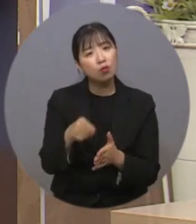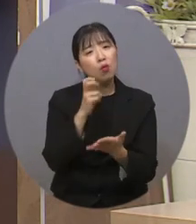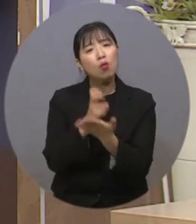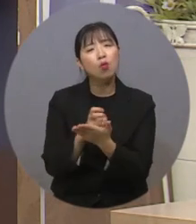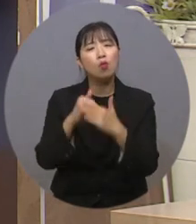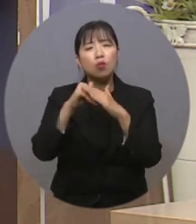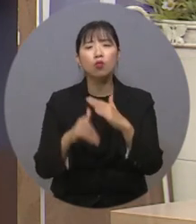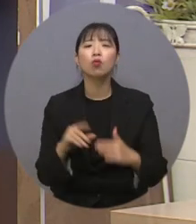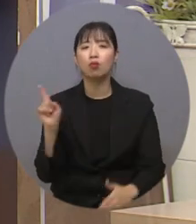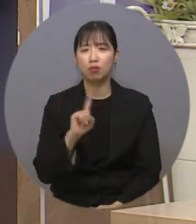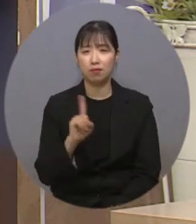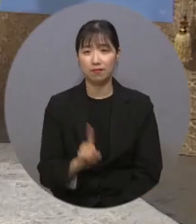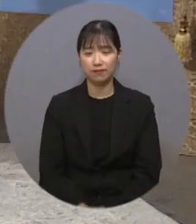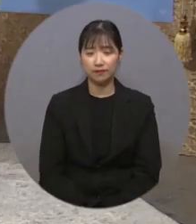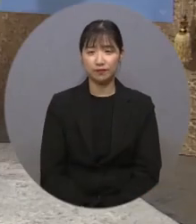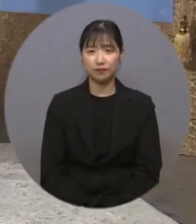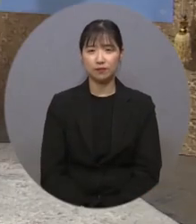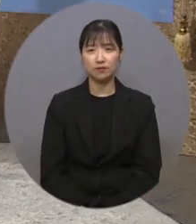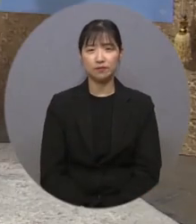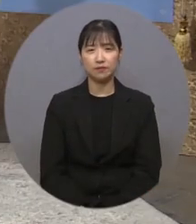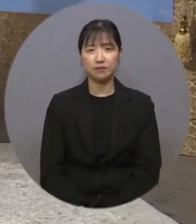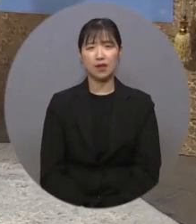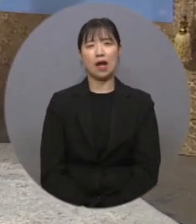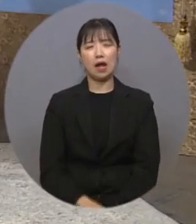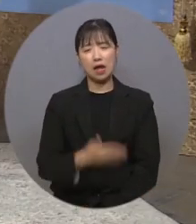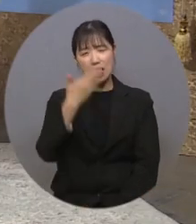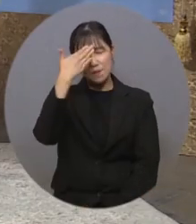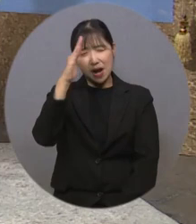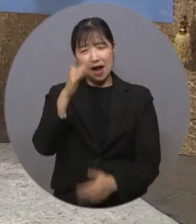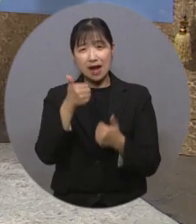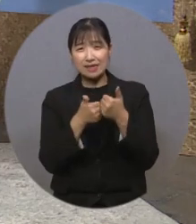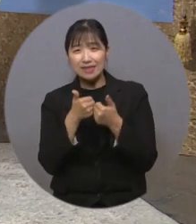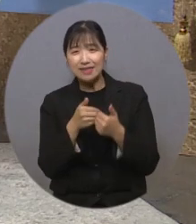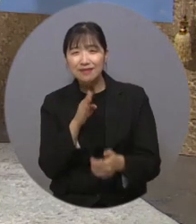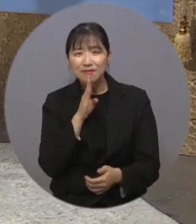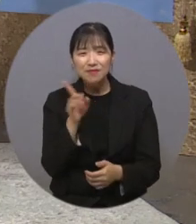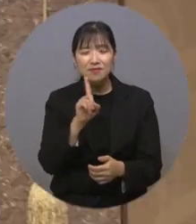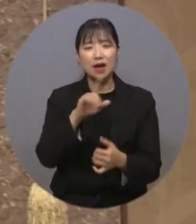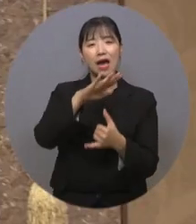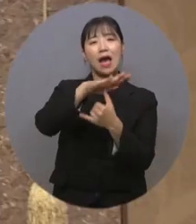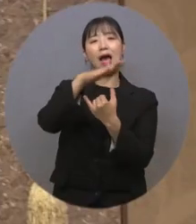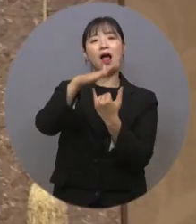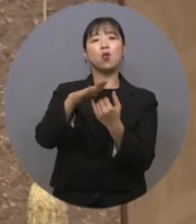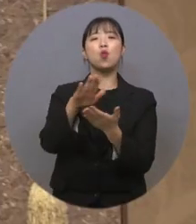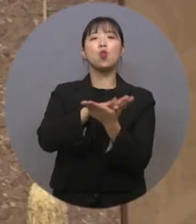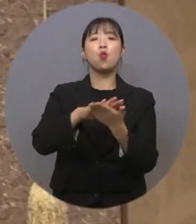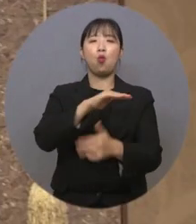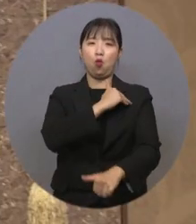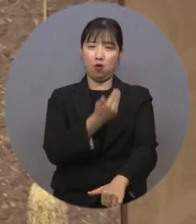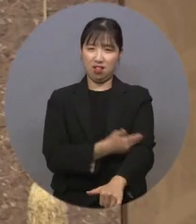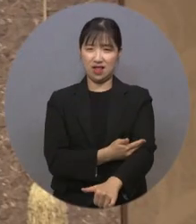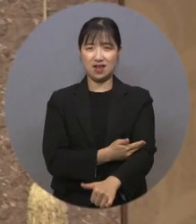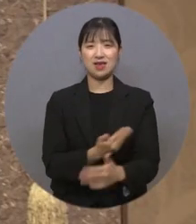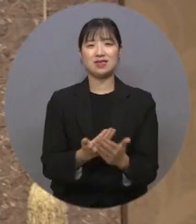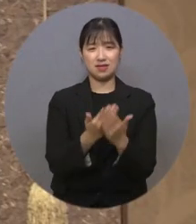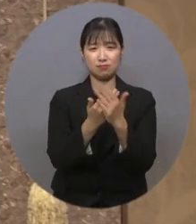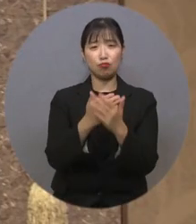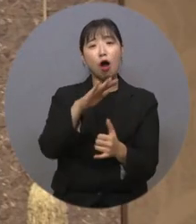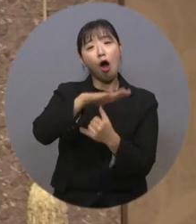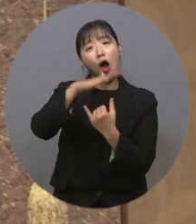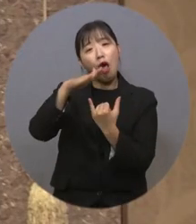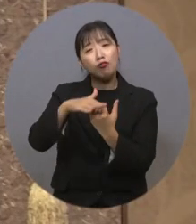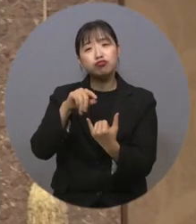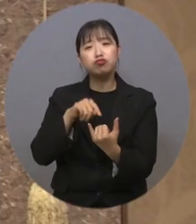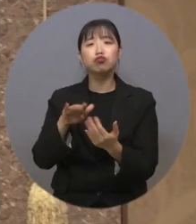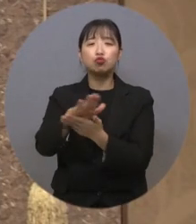정확히 어떤 조례인가요? 아마 생소할 수도 있죠. 네. 아동의 놀권리 증진. 아이들이